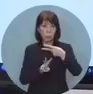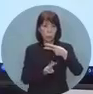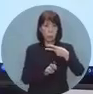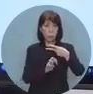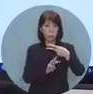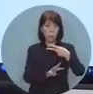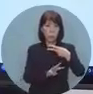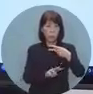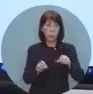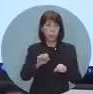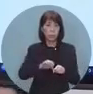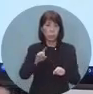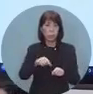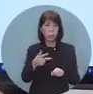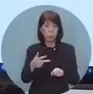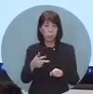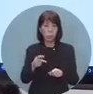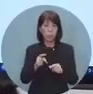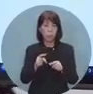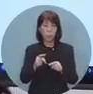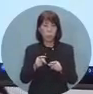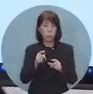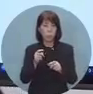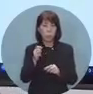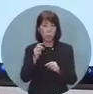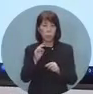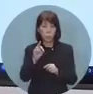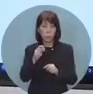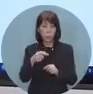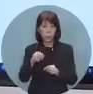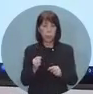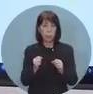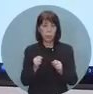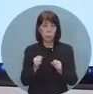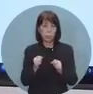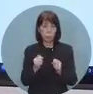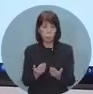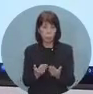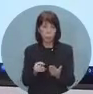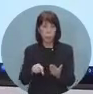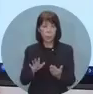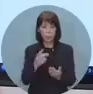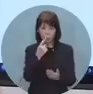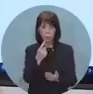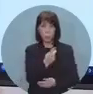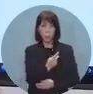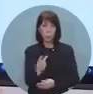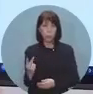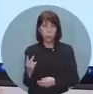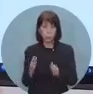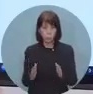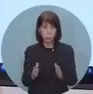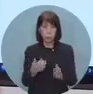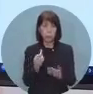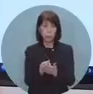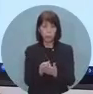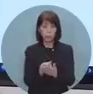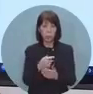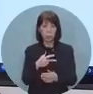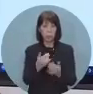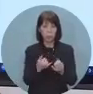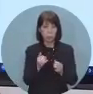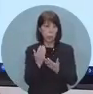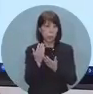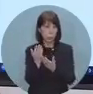にえ武蔵野市の戦艦小学校で住民説明会がありましたで私も2日参加いたしましたで市民からですね質問が出たんですね